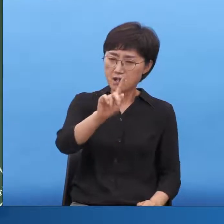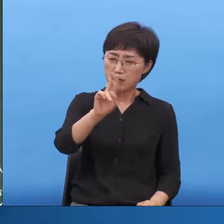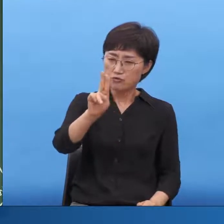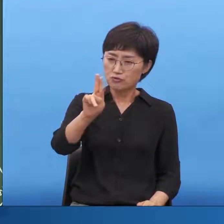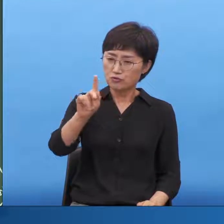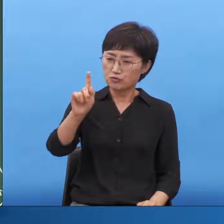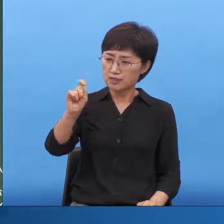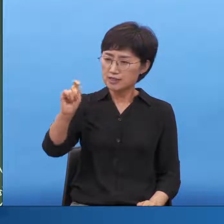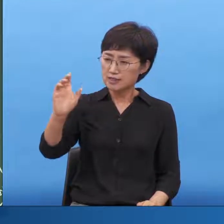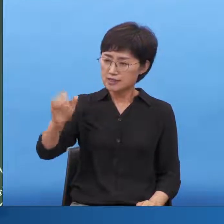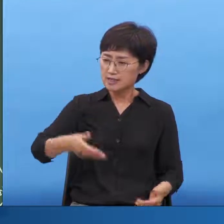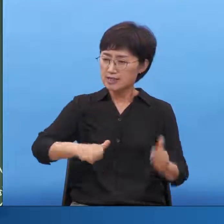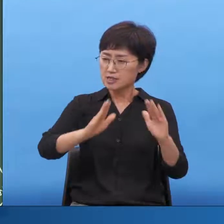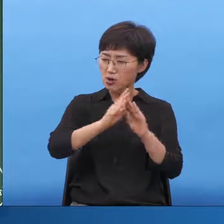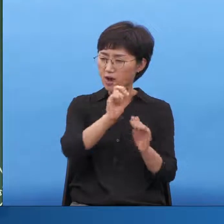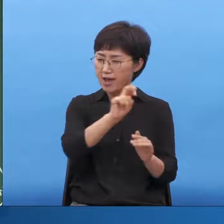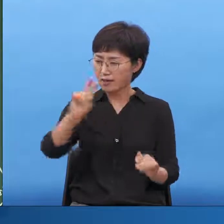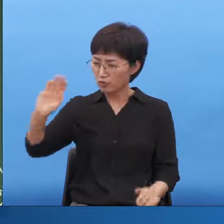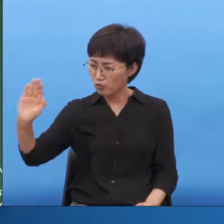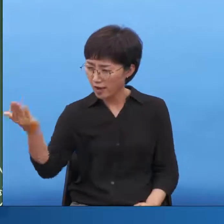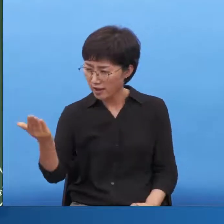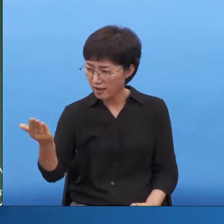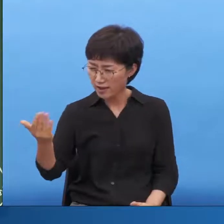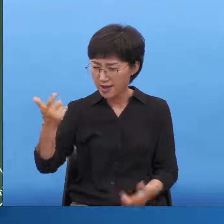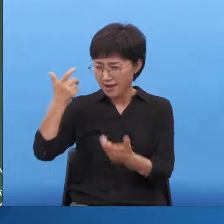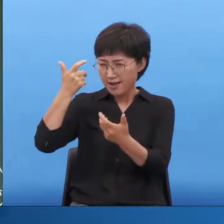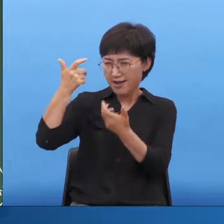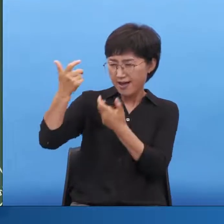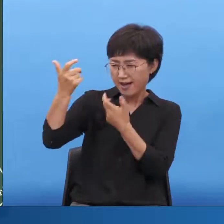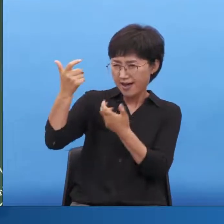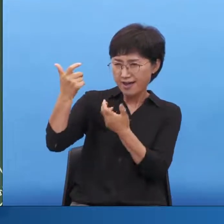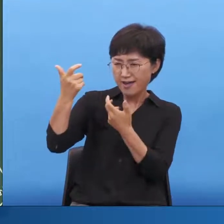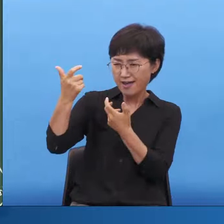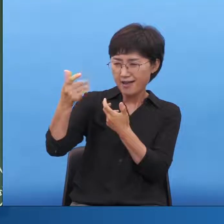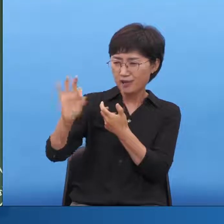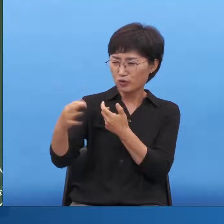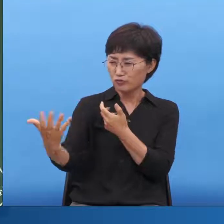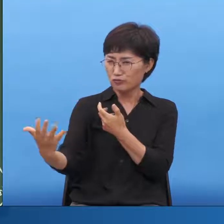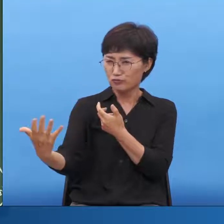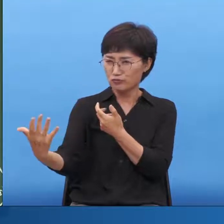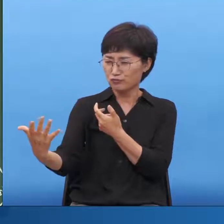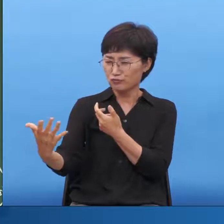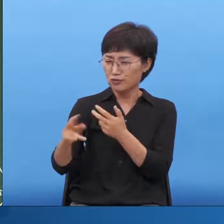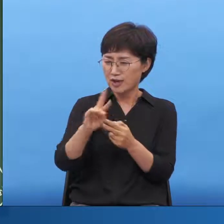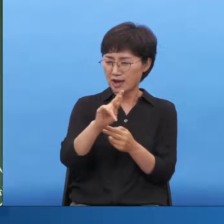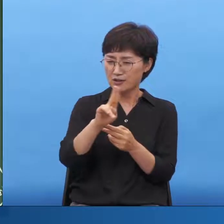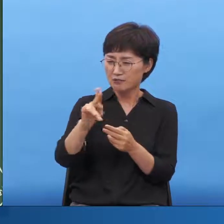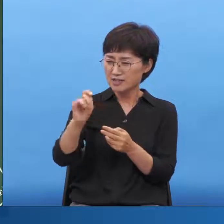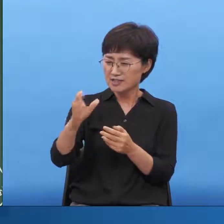목사님 지금 우리 교회 지금 형편이 안 되는데 당연히 RTC 짓자고 한다는 거예요.